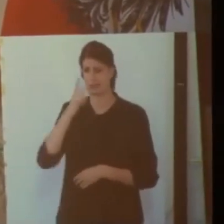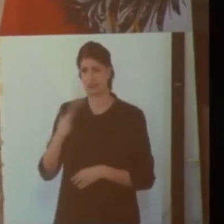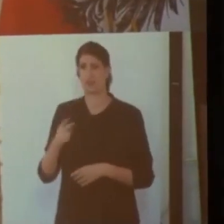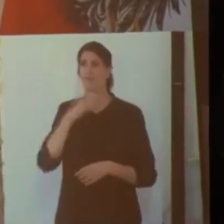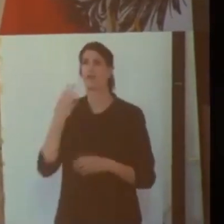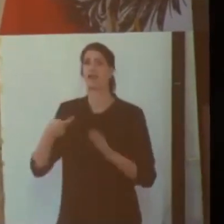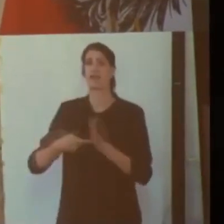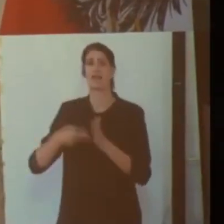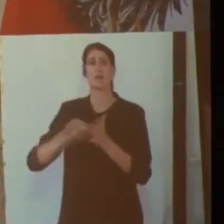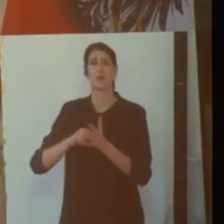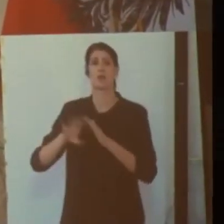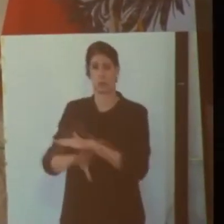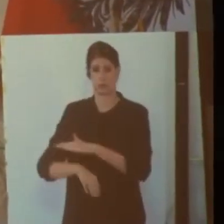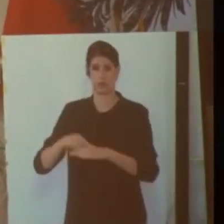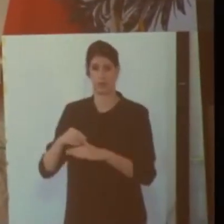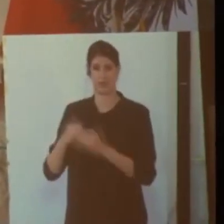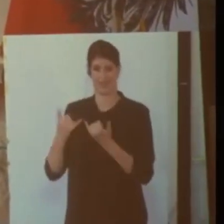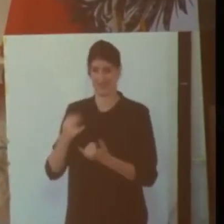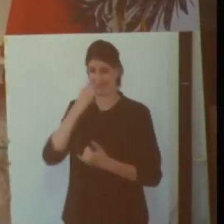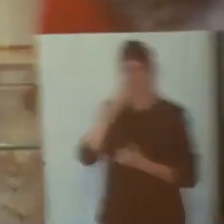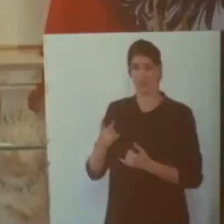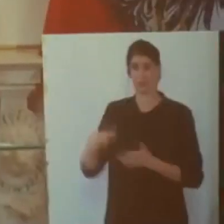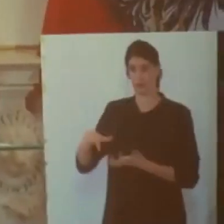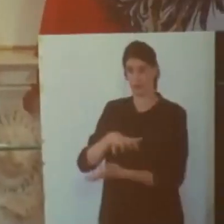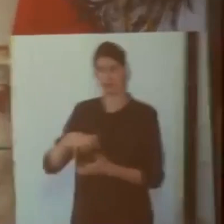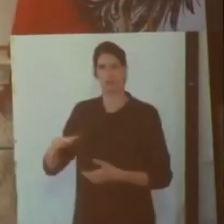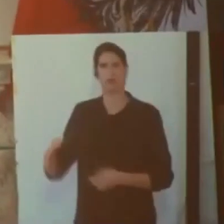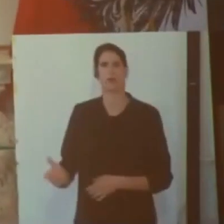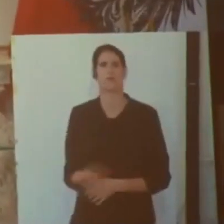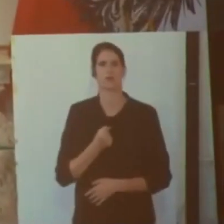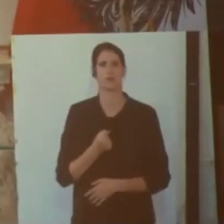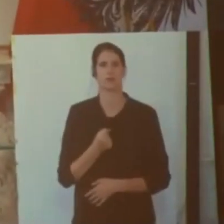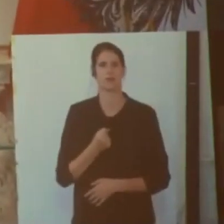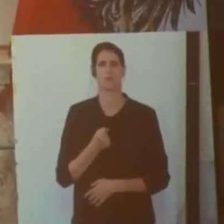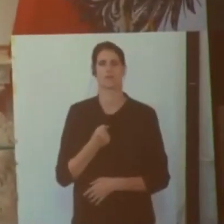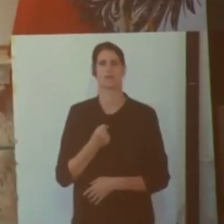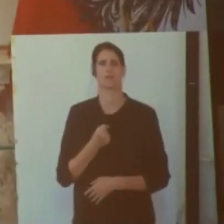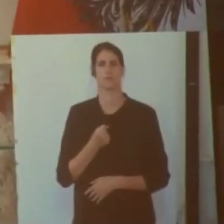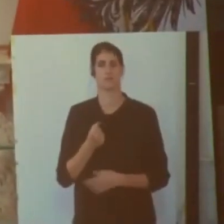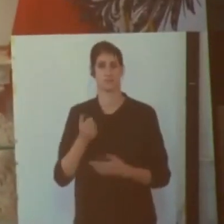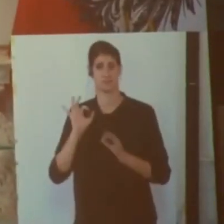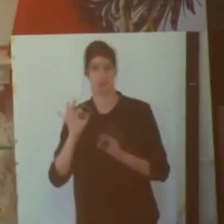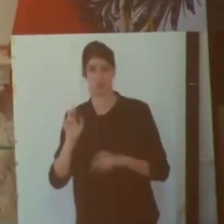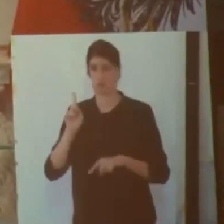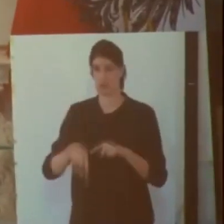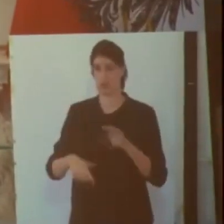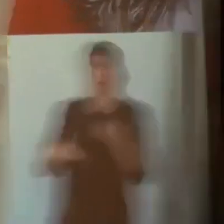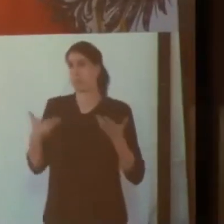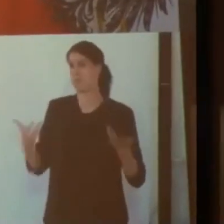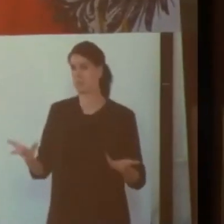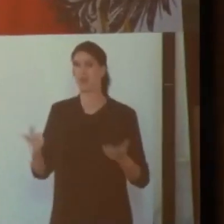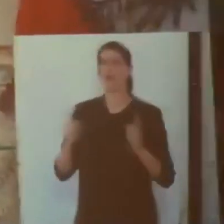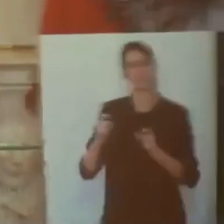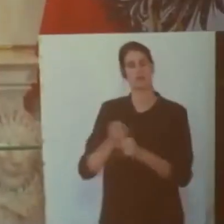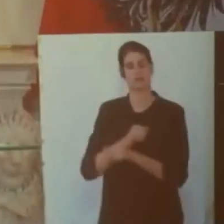Technologieunternehmen gibt, die die großen Krisengewinner sind. Das kann uns gefallen oder auch nicht. Und wir werden auch weiter